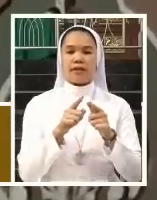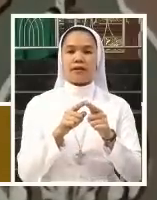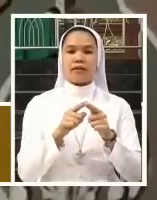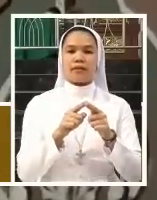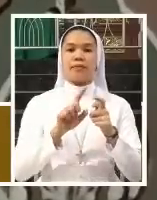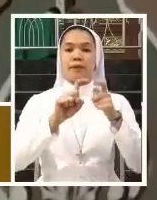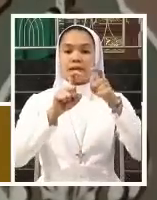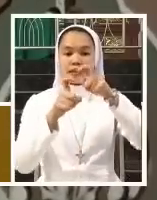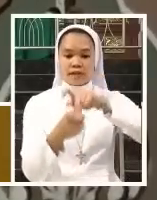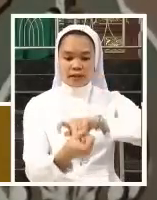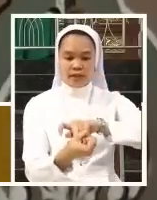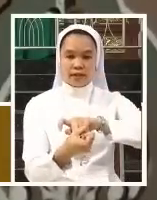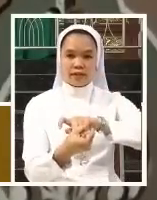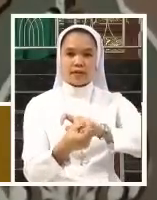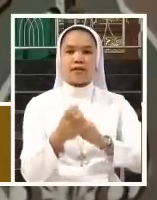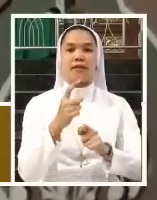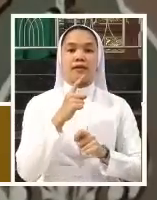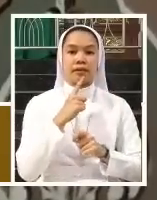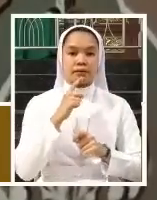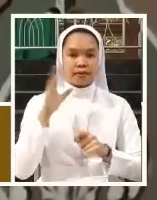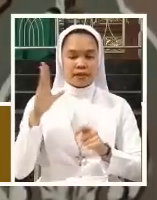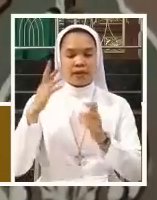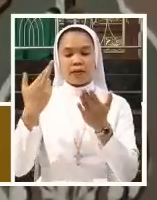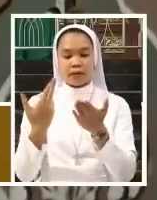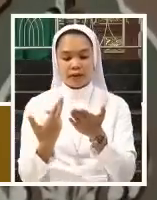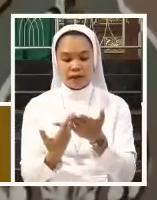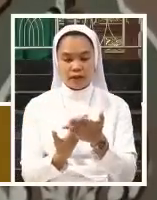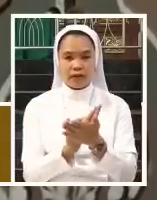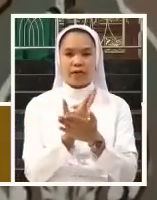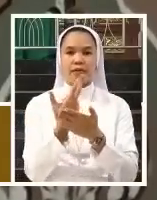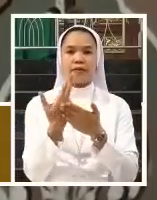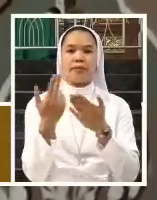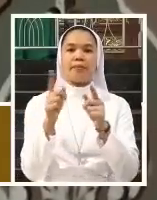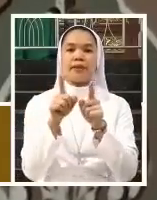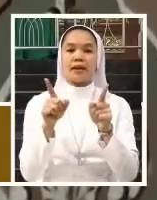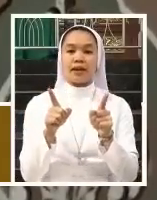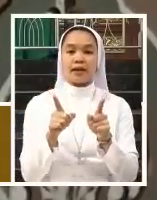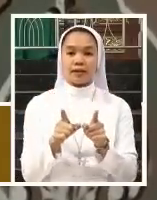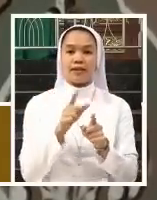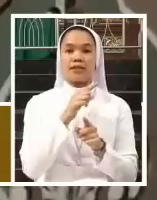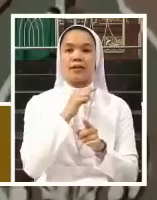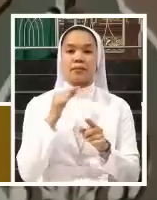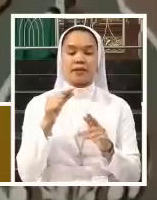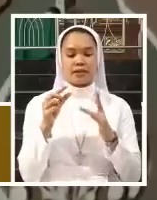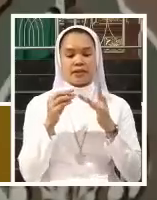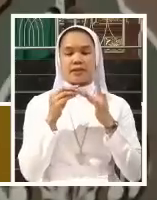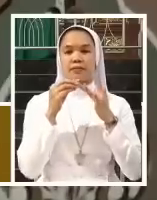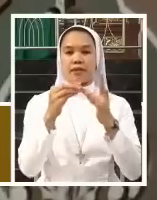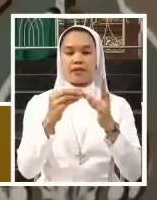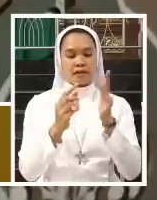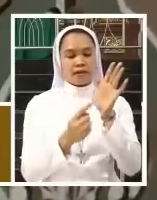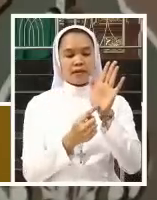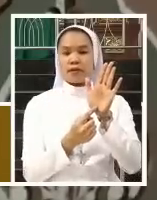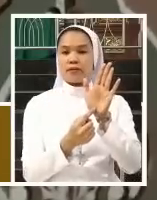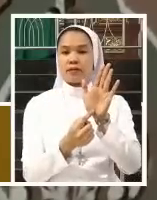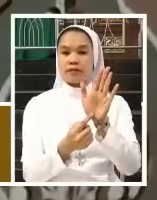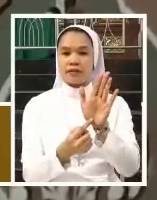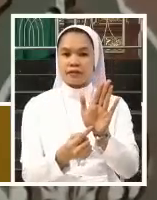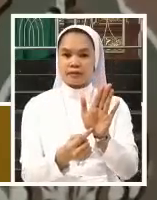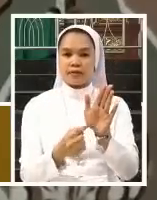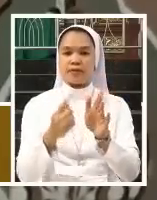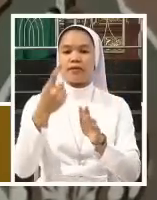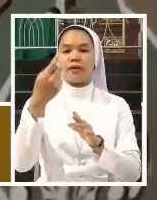ang panuga bilang padi and especialmente ipahiling ang sa